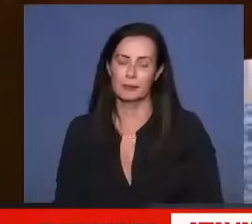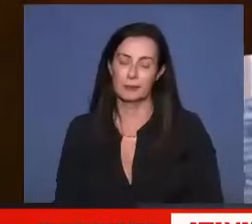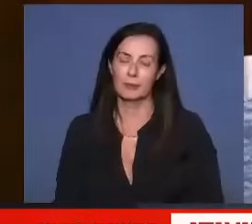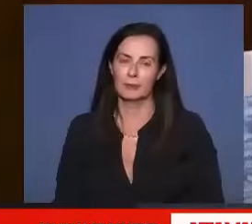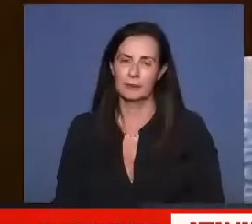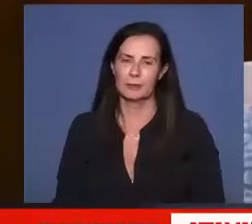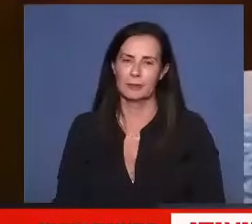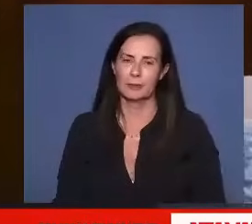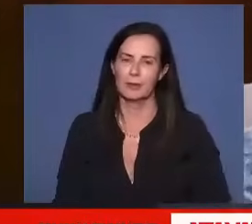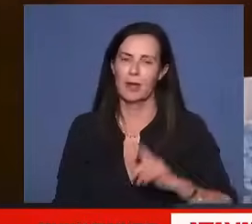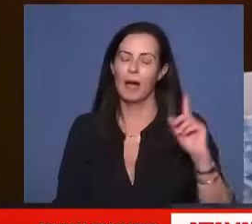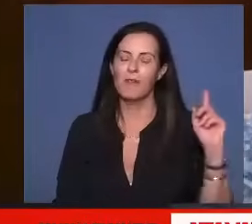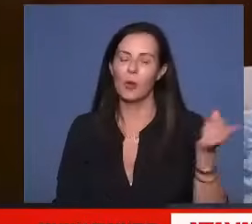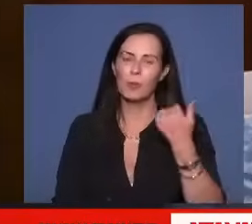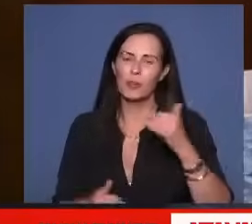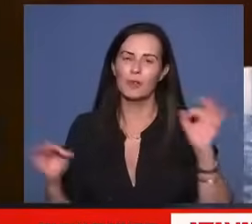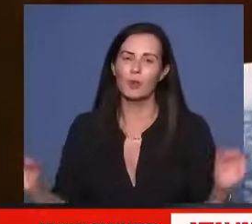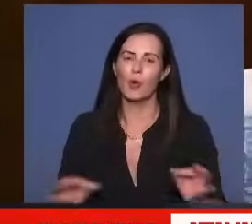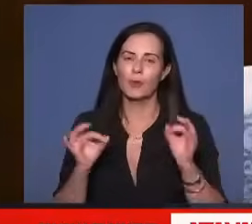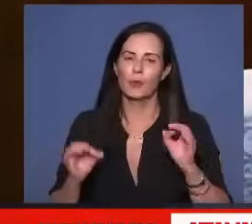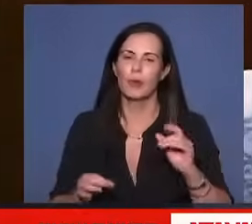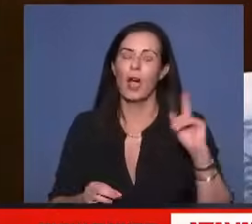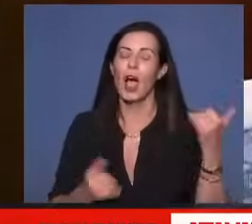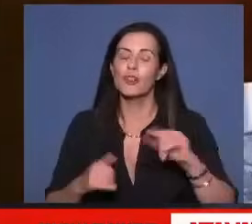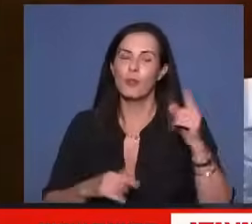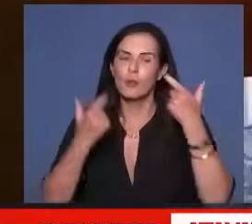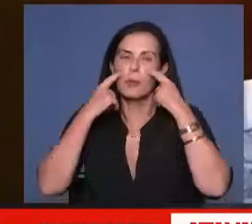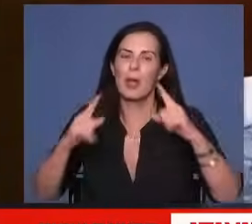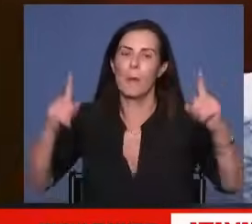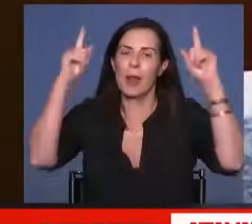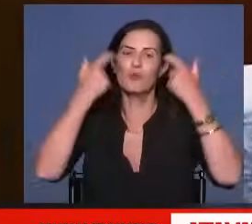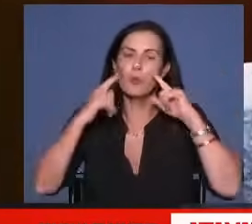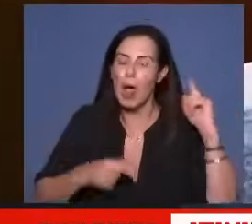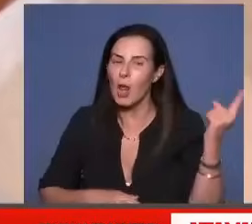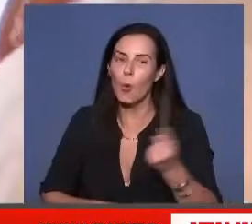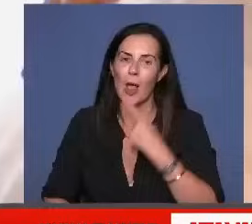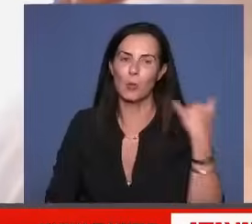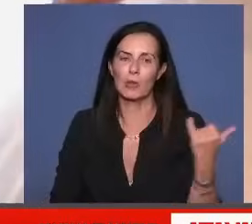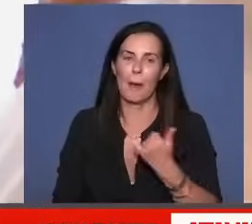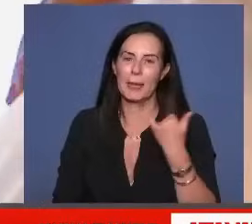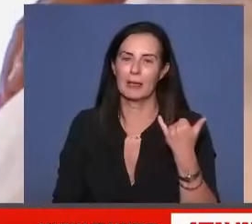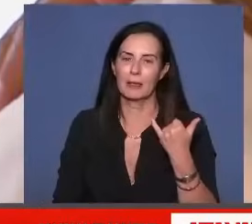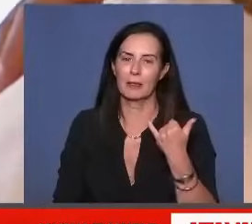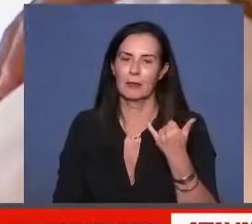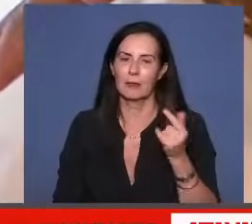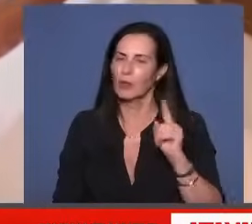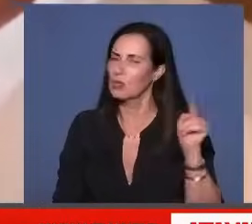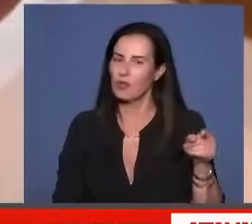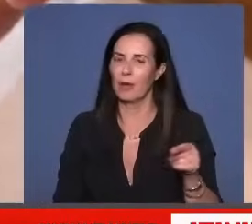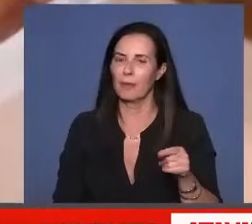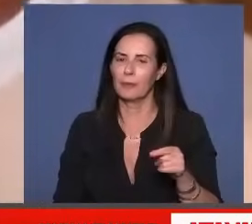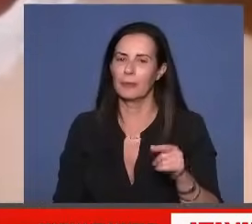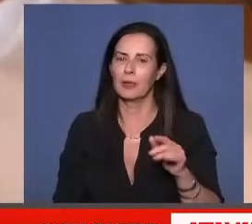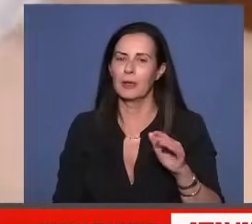אבל הם כולם קדושים, והם כולם שומרים עלינו מלמעלה, והם שומרים על כולנו, תמיד. את לא צריכה להיות שם. איפה היה